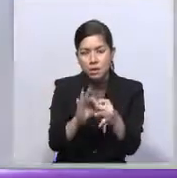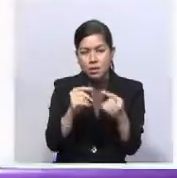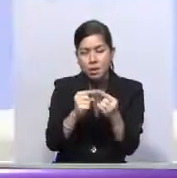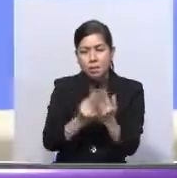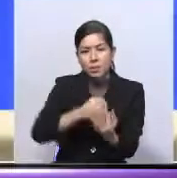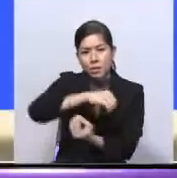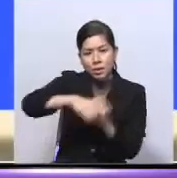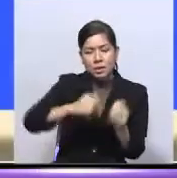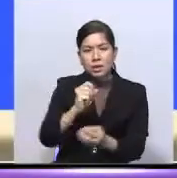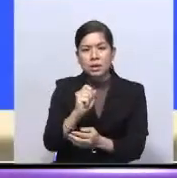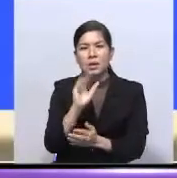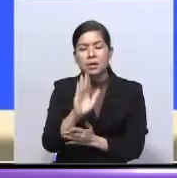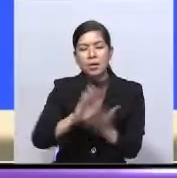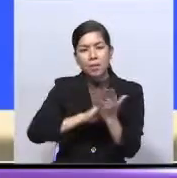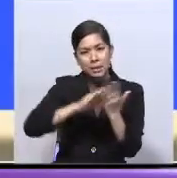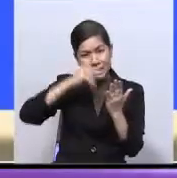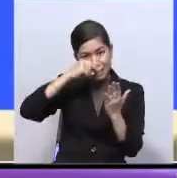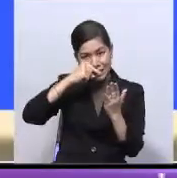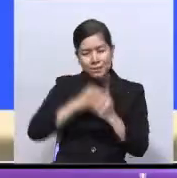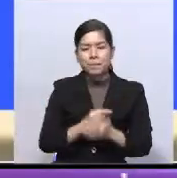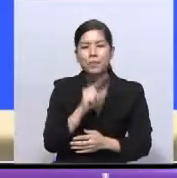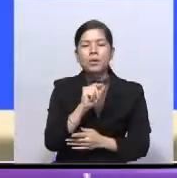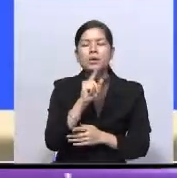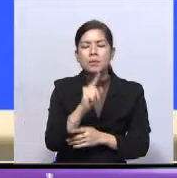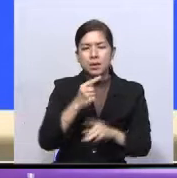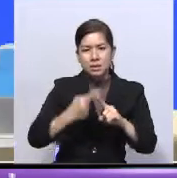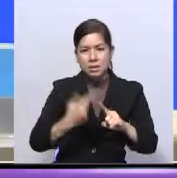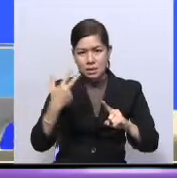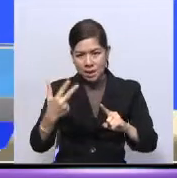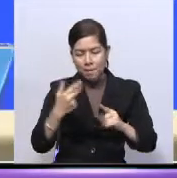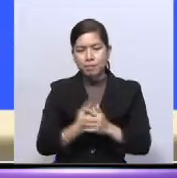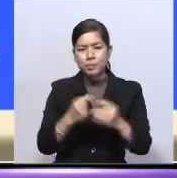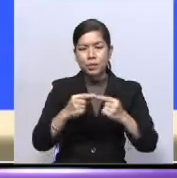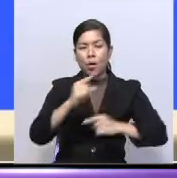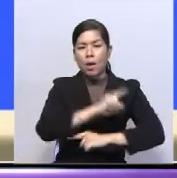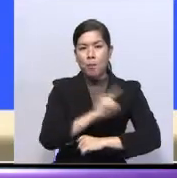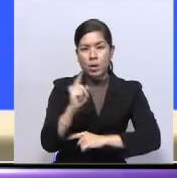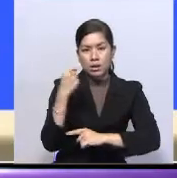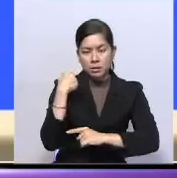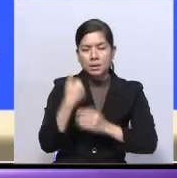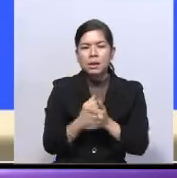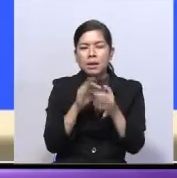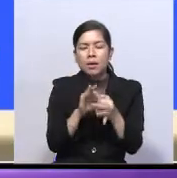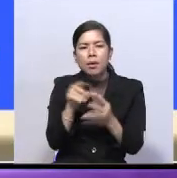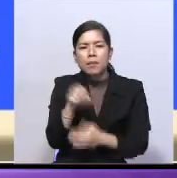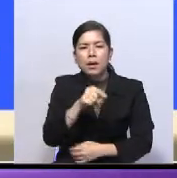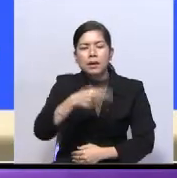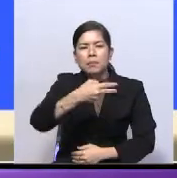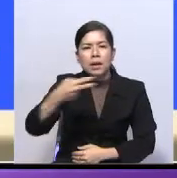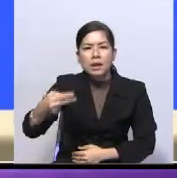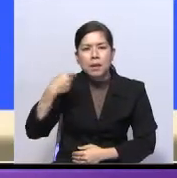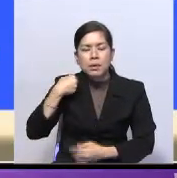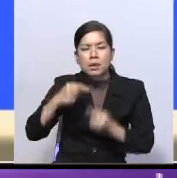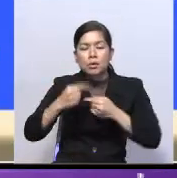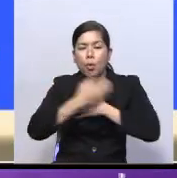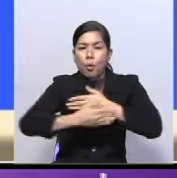าคว ันที่21มีนาคมนี้นะครับจะเป็นวันที่เรามี Market Sounding ของรถไฟความ